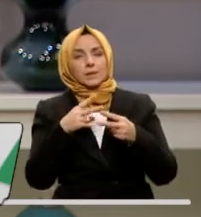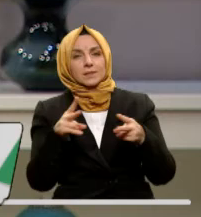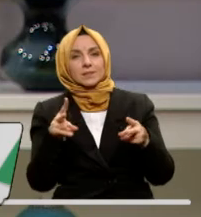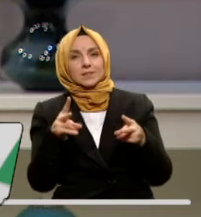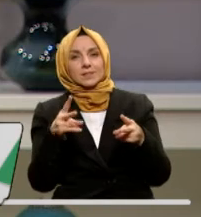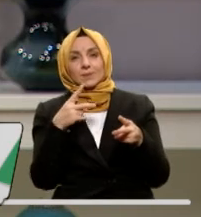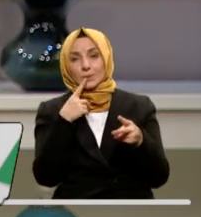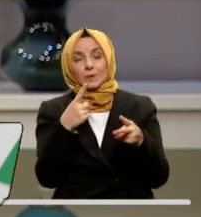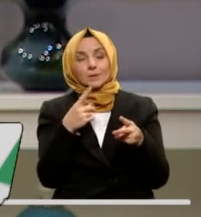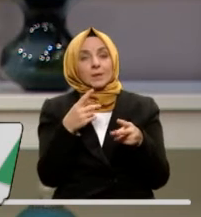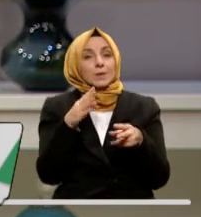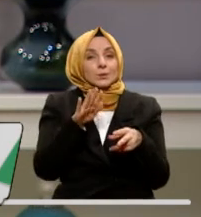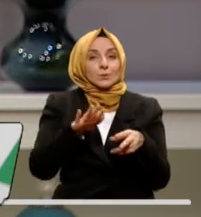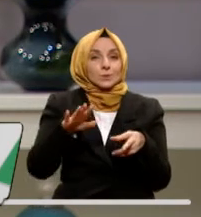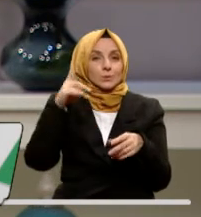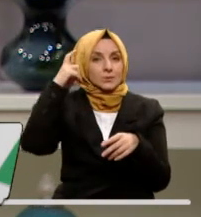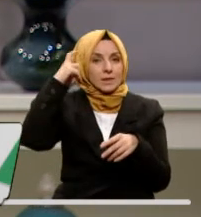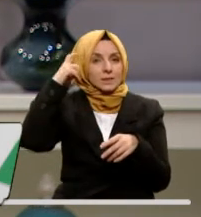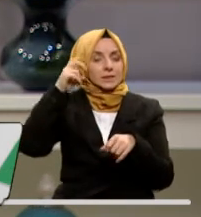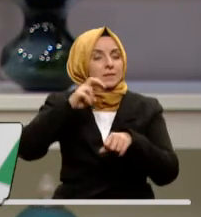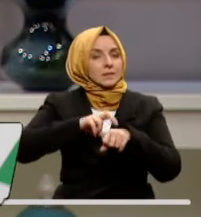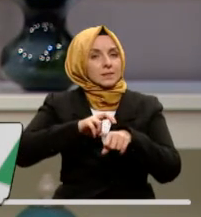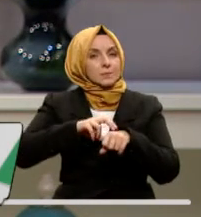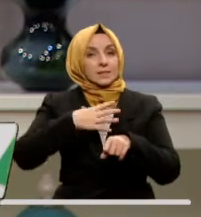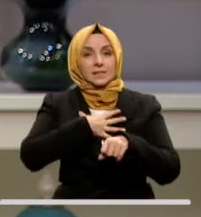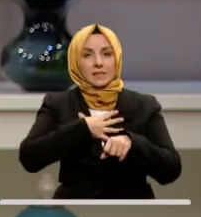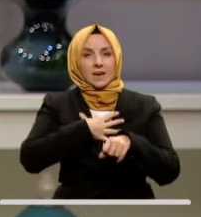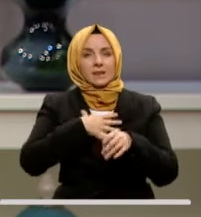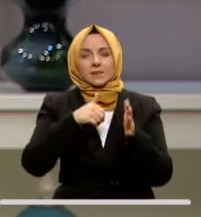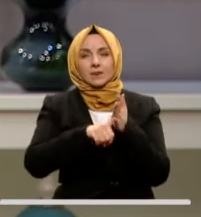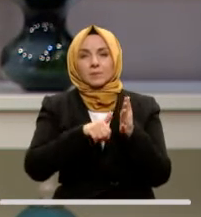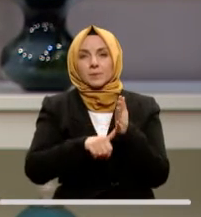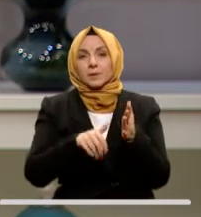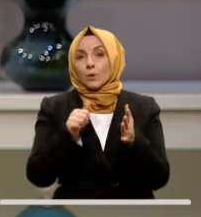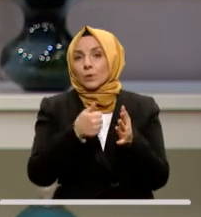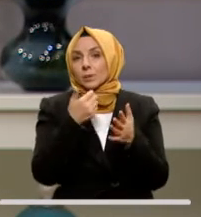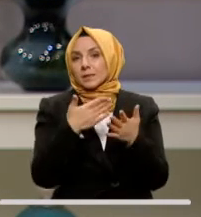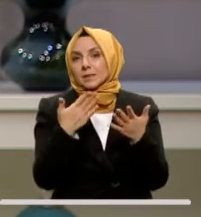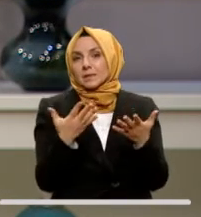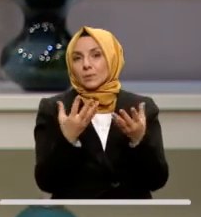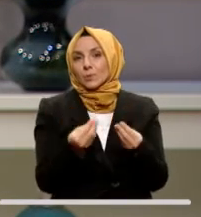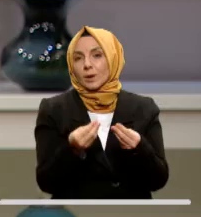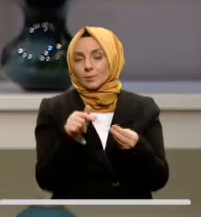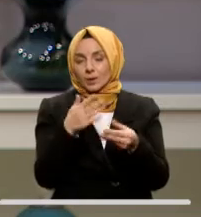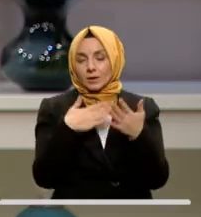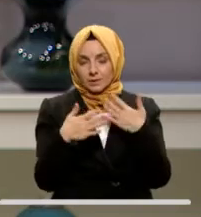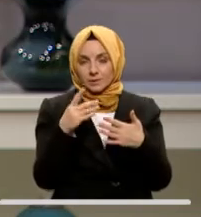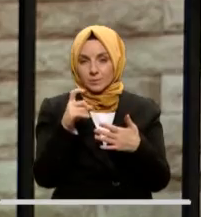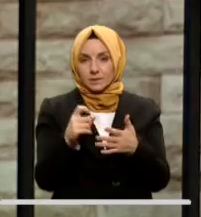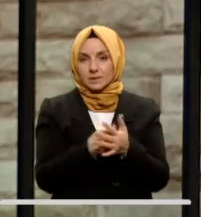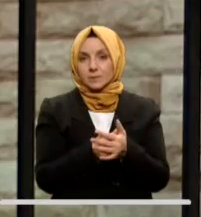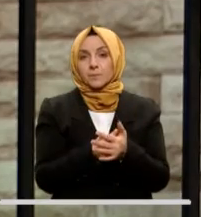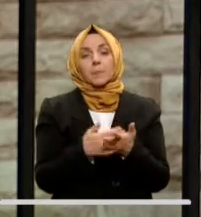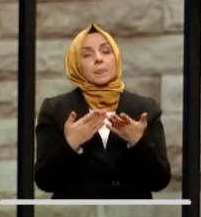anılarımızda anda çocukluğumuzdan da hatırladığımız Diyanet takvimi nin yeri nedir nasıl anlatırsınız you şimdi